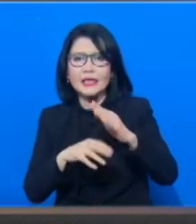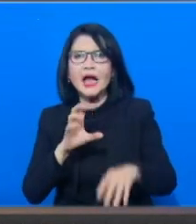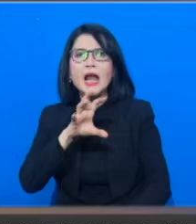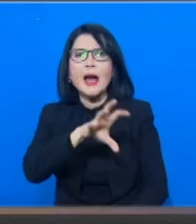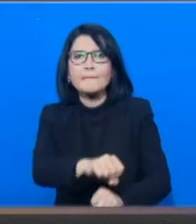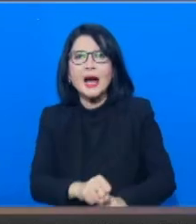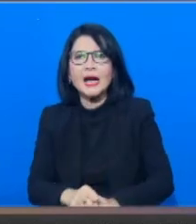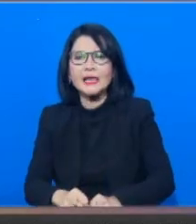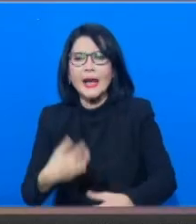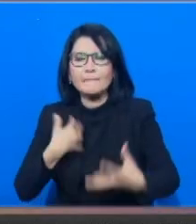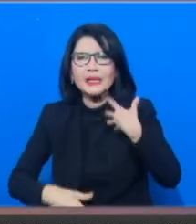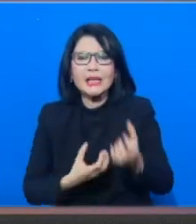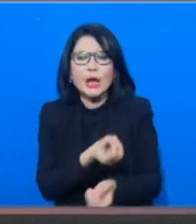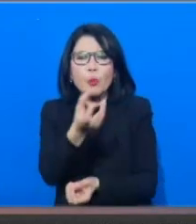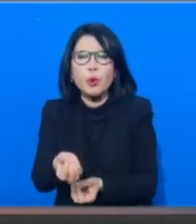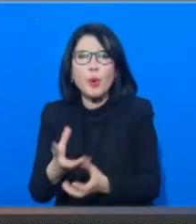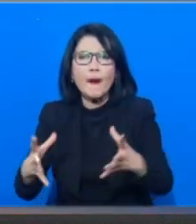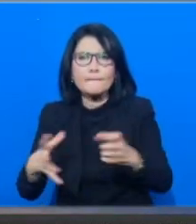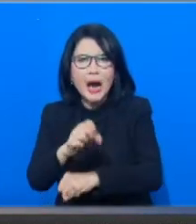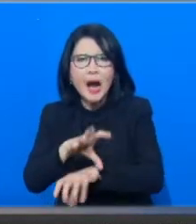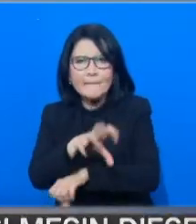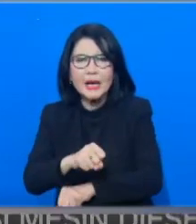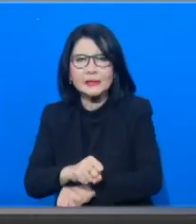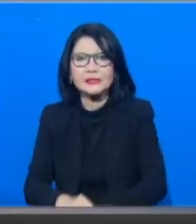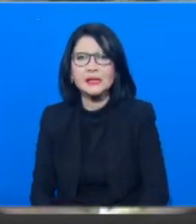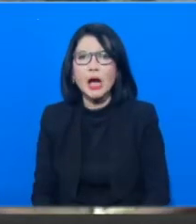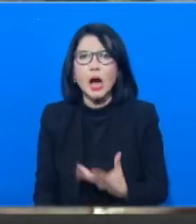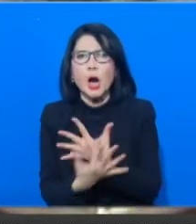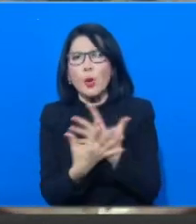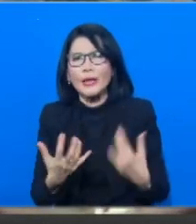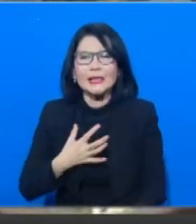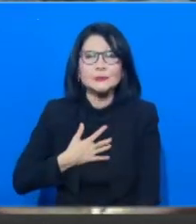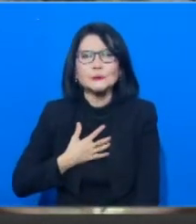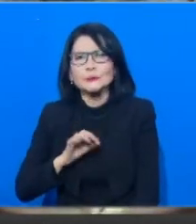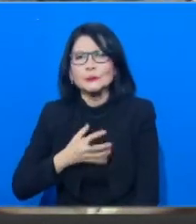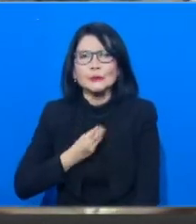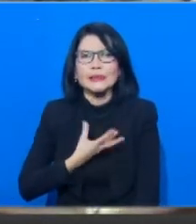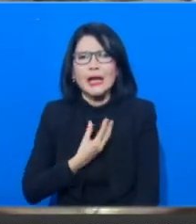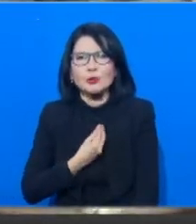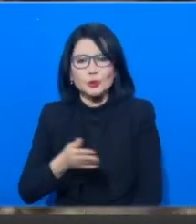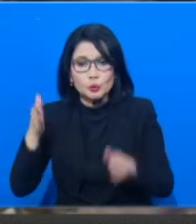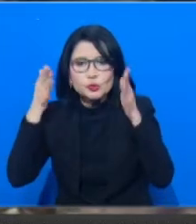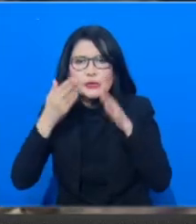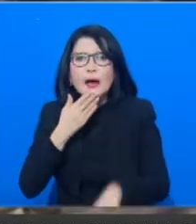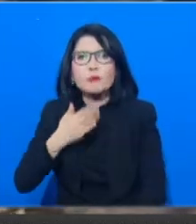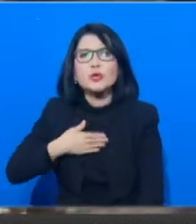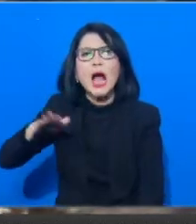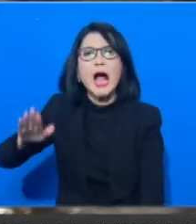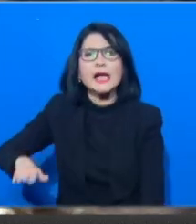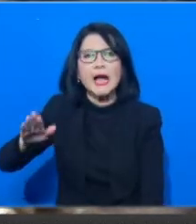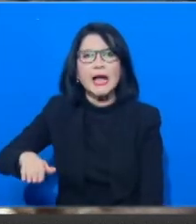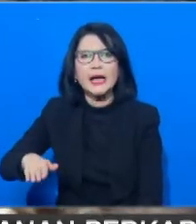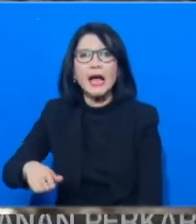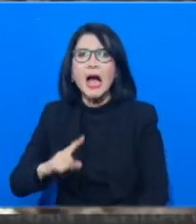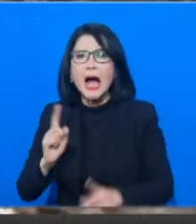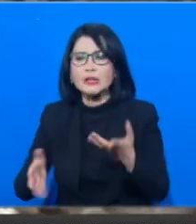warga. Kekhawatiran warga muncul dengan kehadiran hewan liar jenis piton dan kobra ini, terutama bagi yang memiliki balita serta memelihara